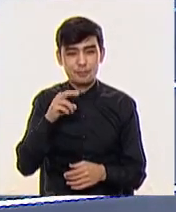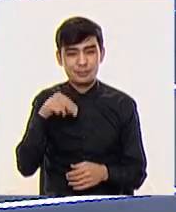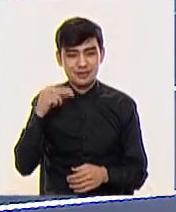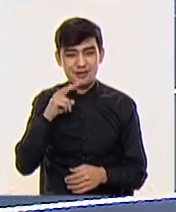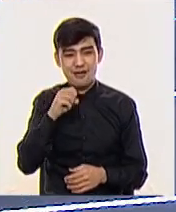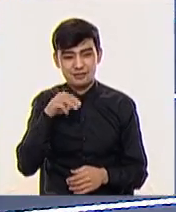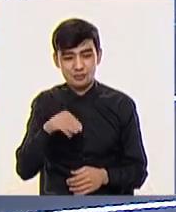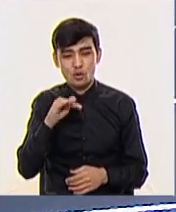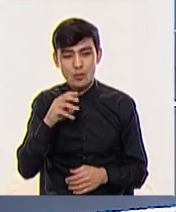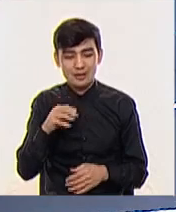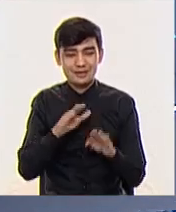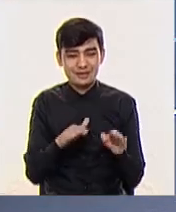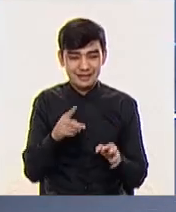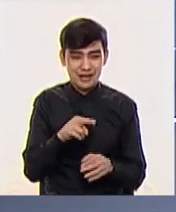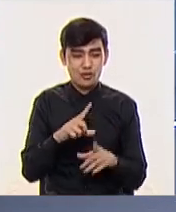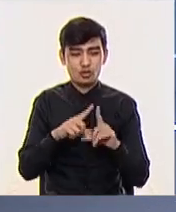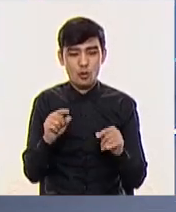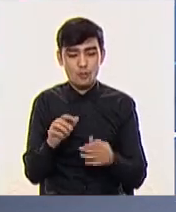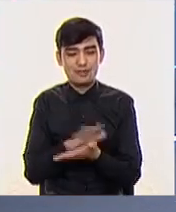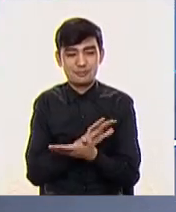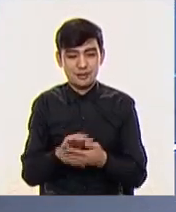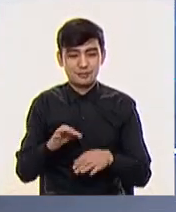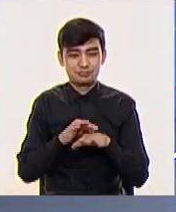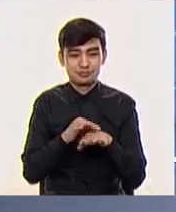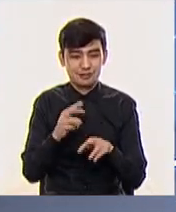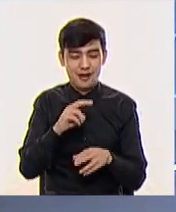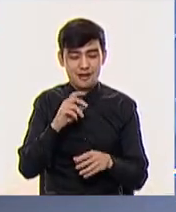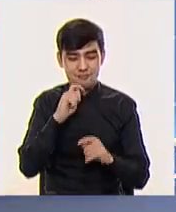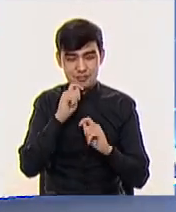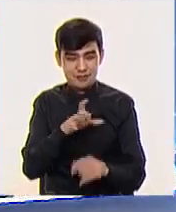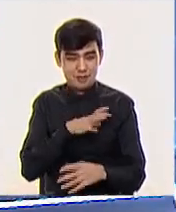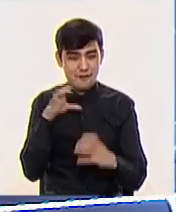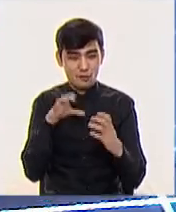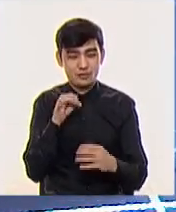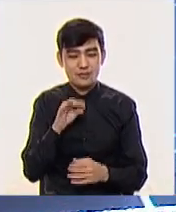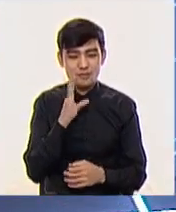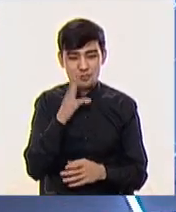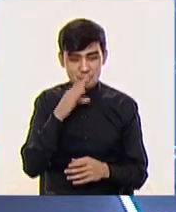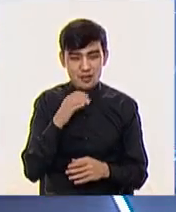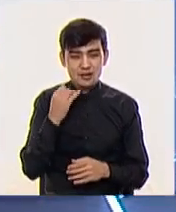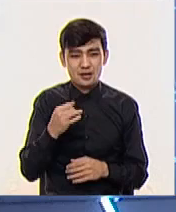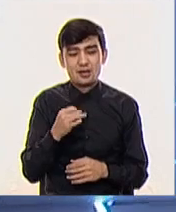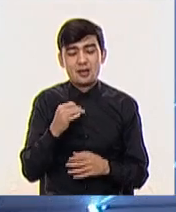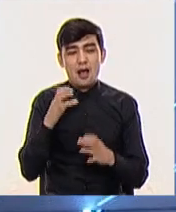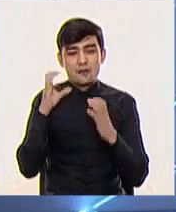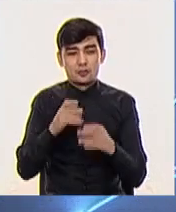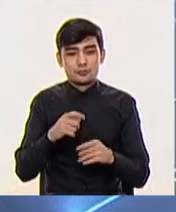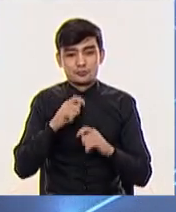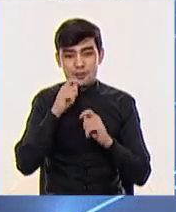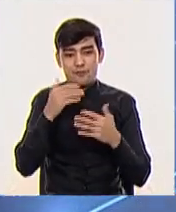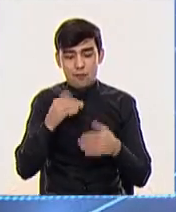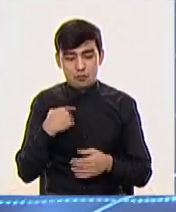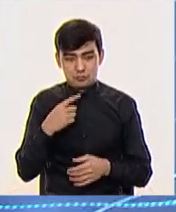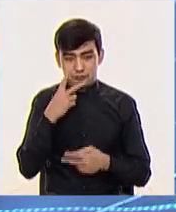Тоқаев оқушыларға мектепке тегін жүріп тұратын автобус тарту еткен еді. Алайда ата-аналар автобусты салтанатты табыстау шарасынан